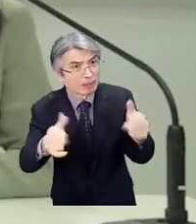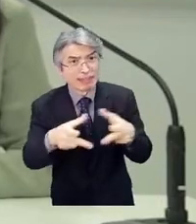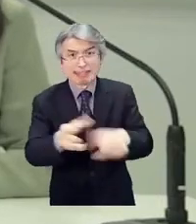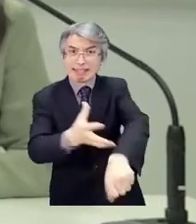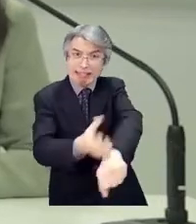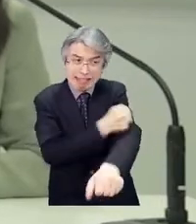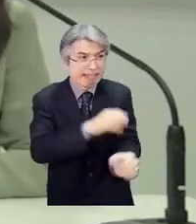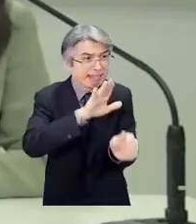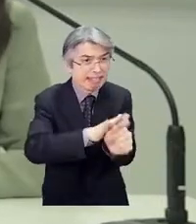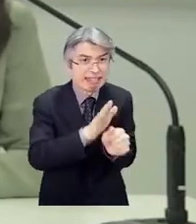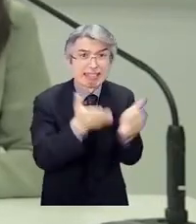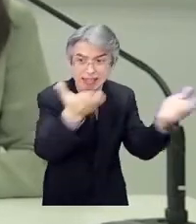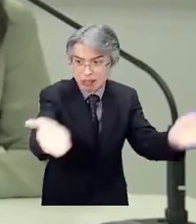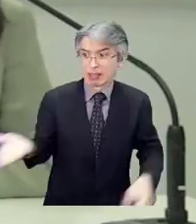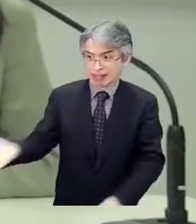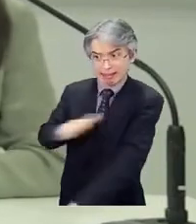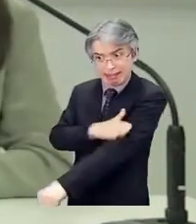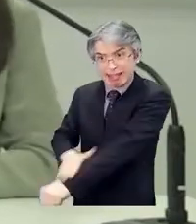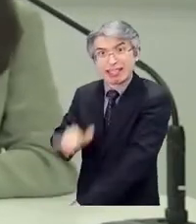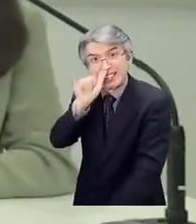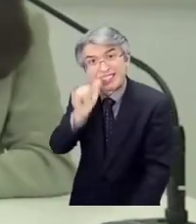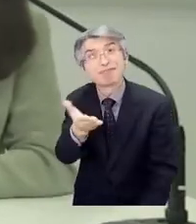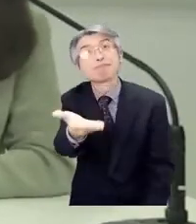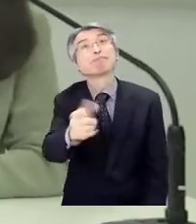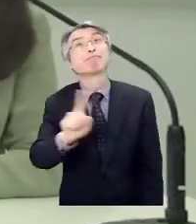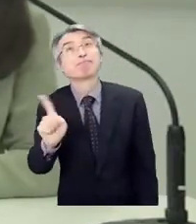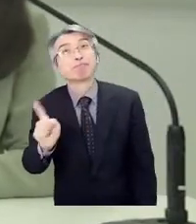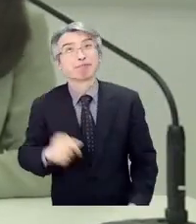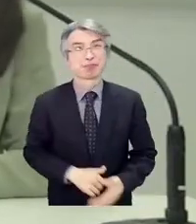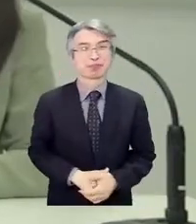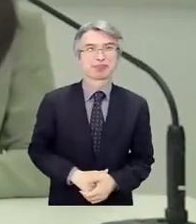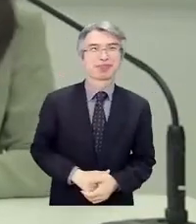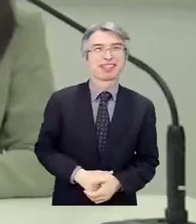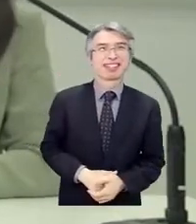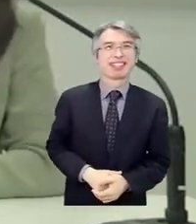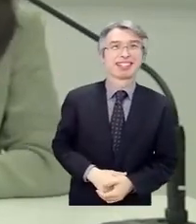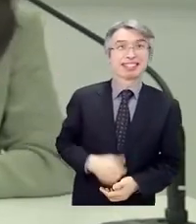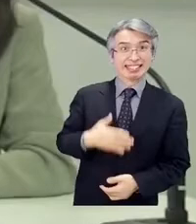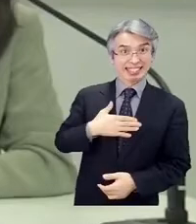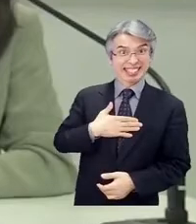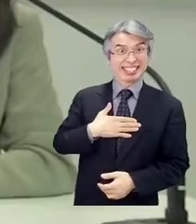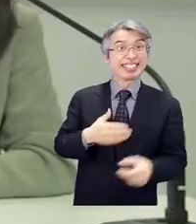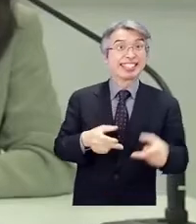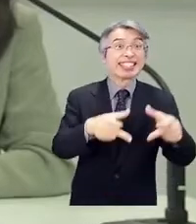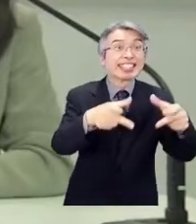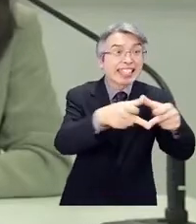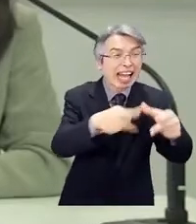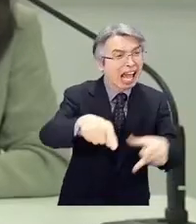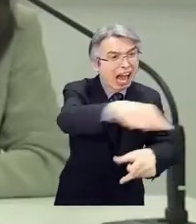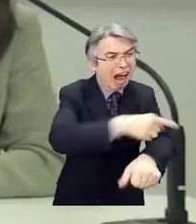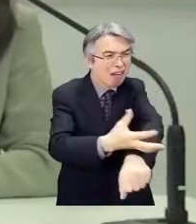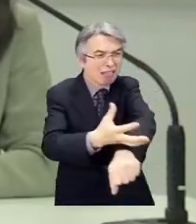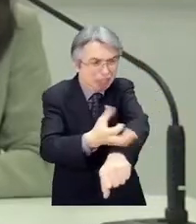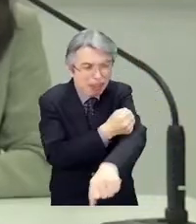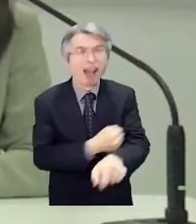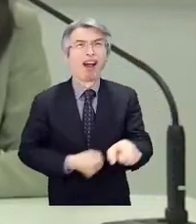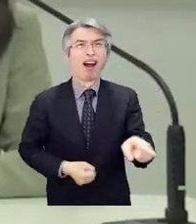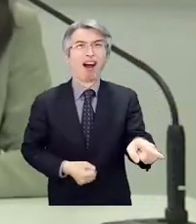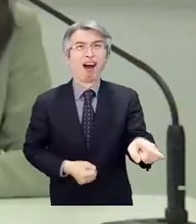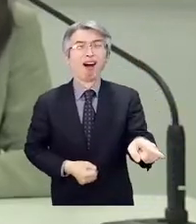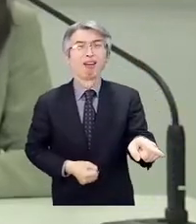같은데요. 센터장님 어떻게 들으셨습니까? 네, 보통 이제 저희가 이런 장애인, 특히나 중증 장애인이라고